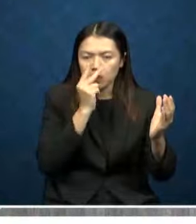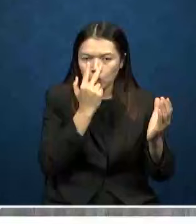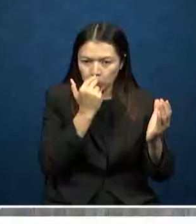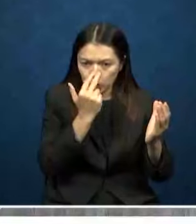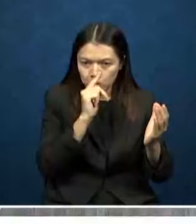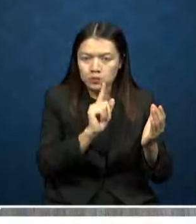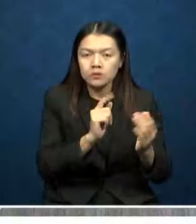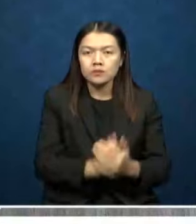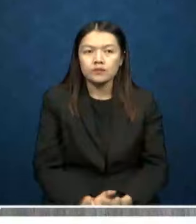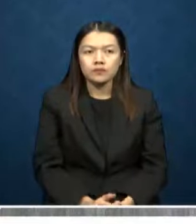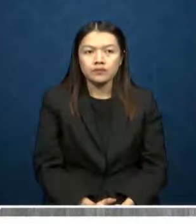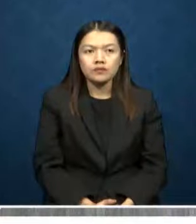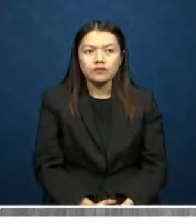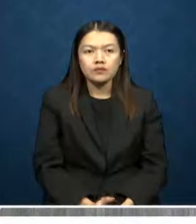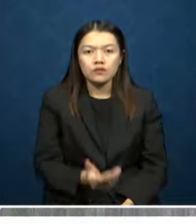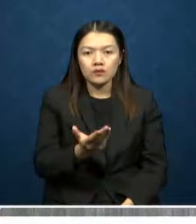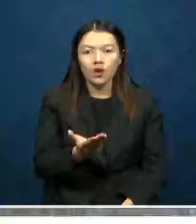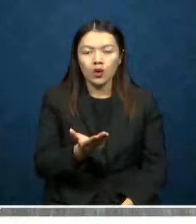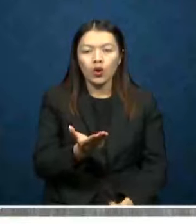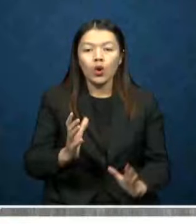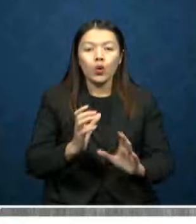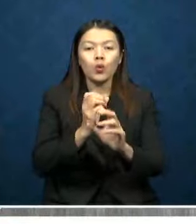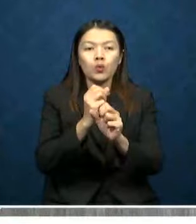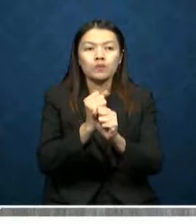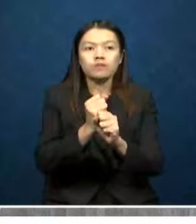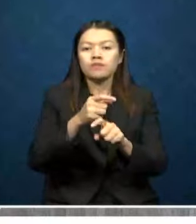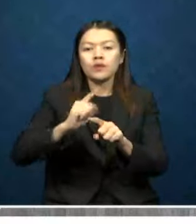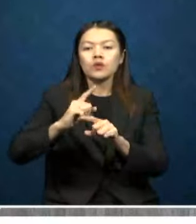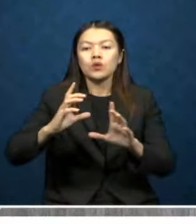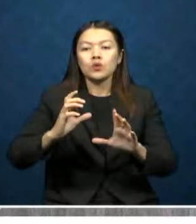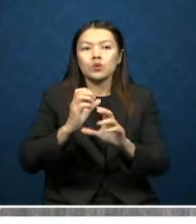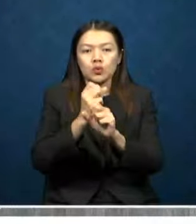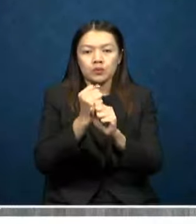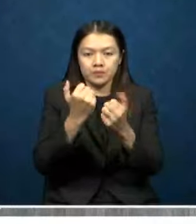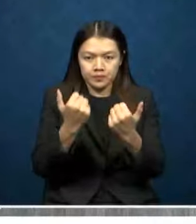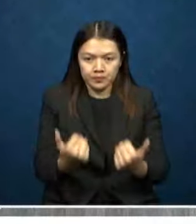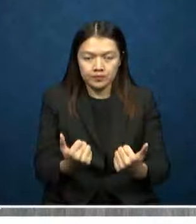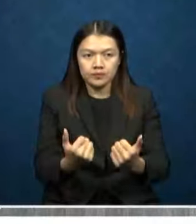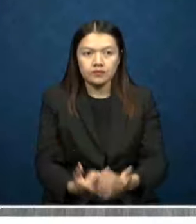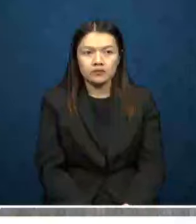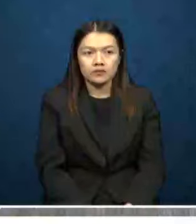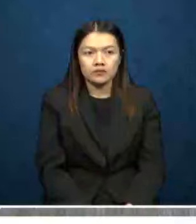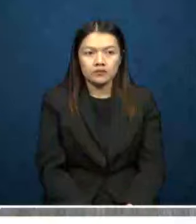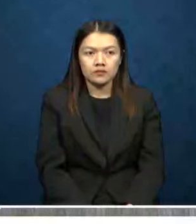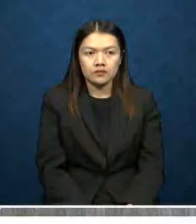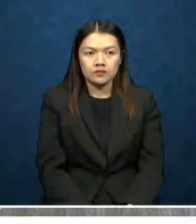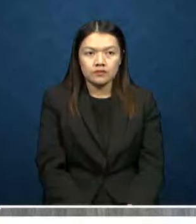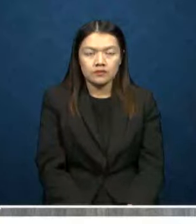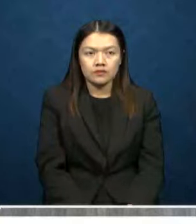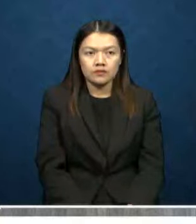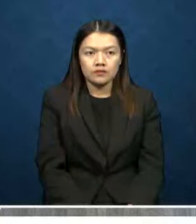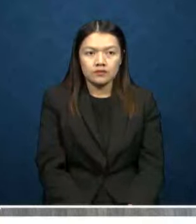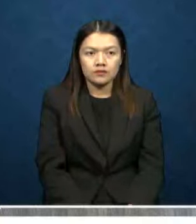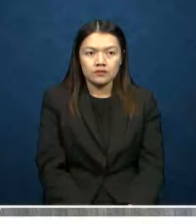ระลึกนะครับผมก็ขออนุญาตสรุปหลายๆเรื่องไว้ณที่นี้